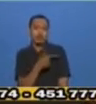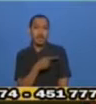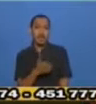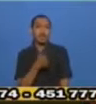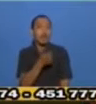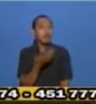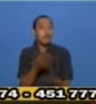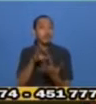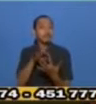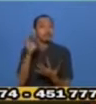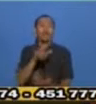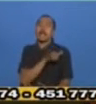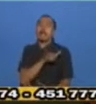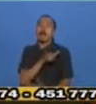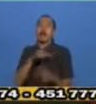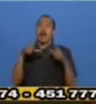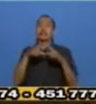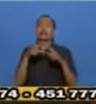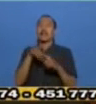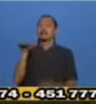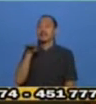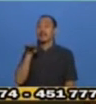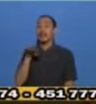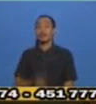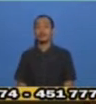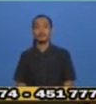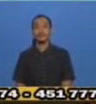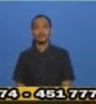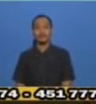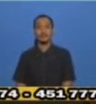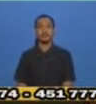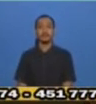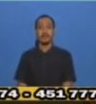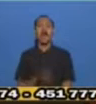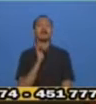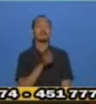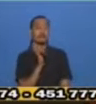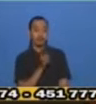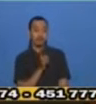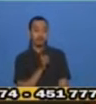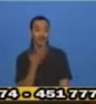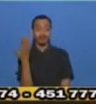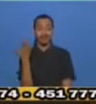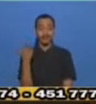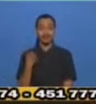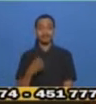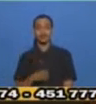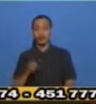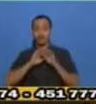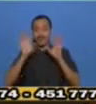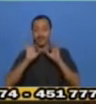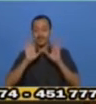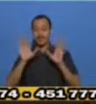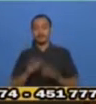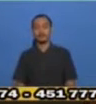sebaiknya dengan jenis vaksin yang sama. Karena platformnya tadi Bu Fira, Mbak Fira dan Bapak Ibu sekalian.